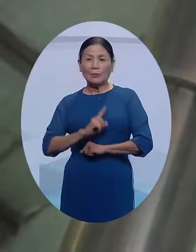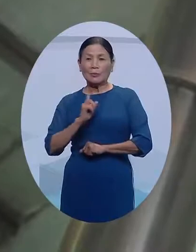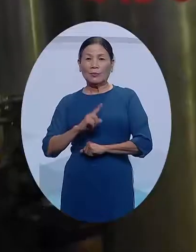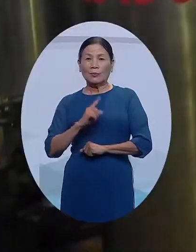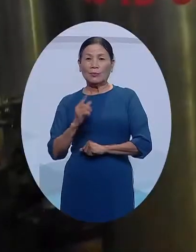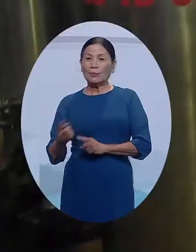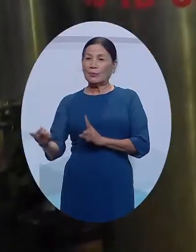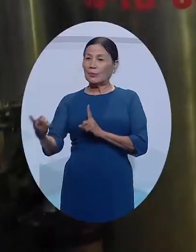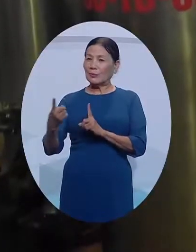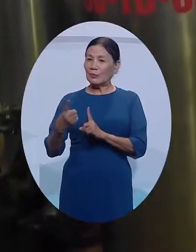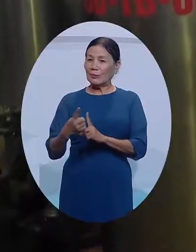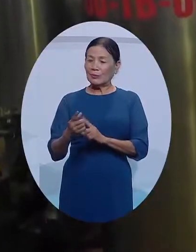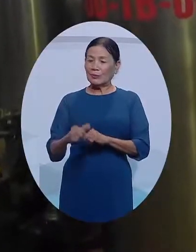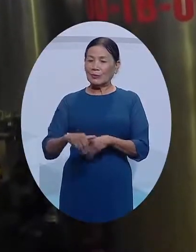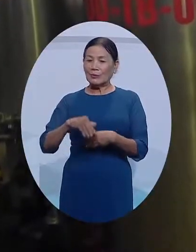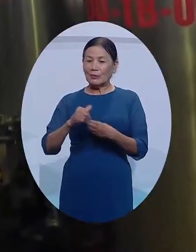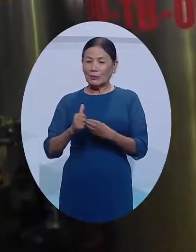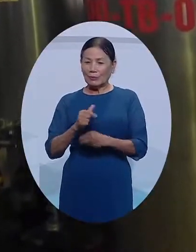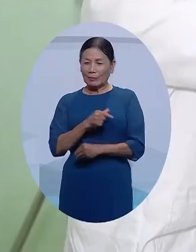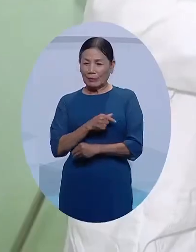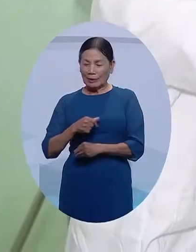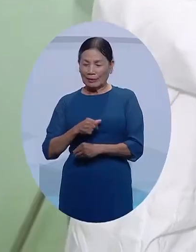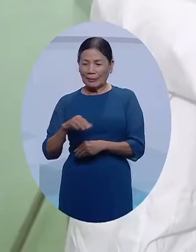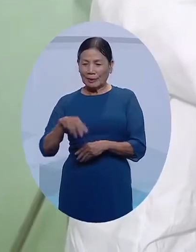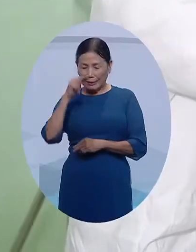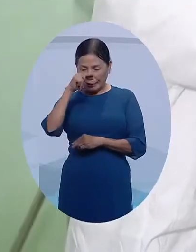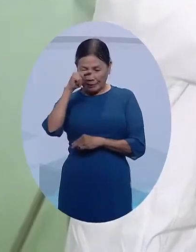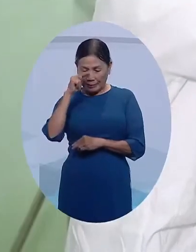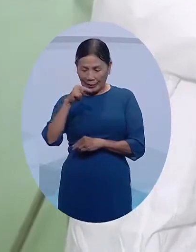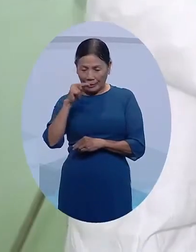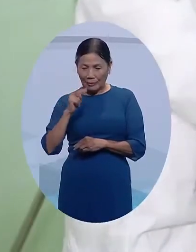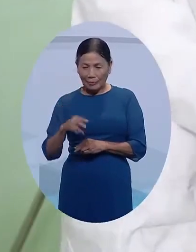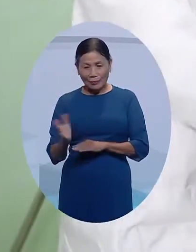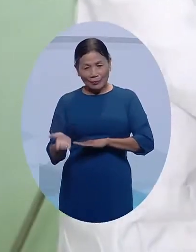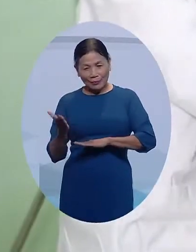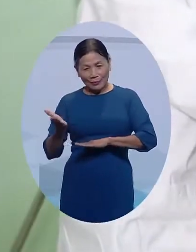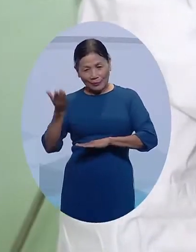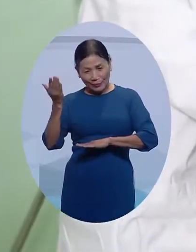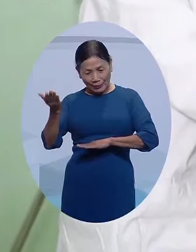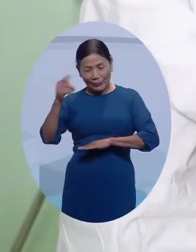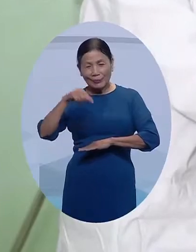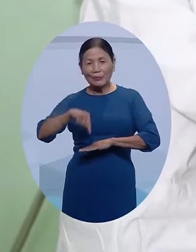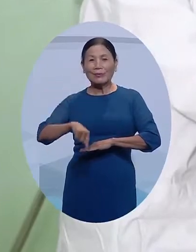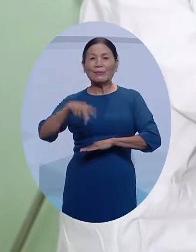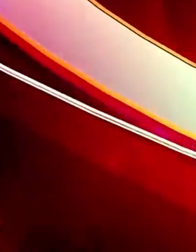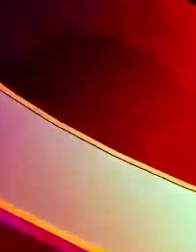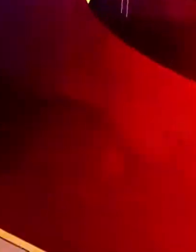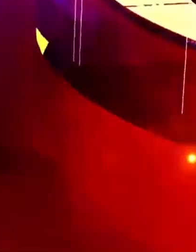đáp ứng nhu cầu sử dụng các sản phẩm bảo vệ chăm sóc sức khỏe từ dược liệu ngày càng tăng tại Việt Nam.